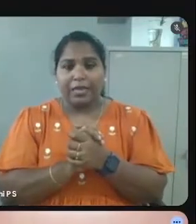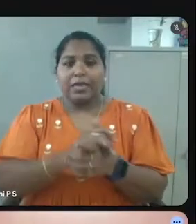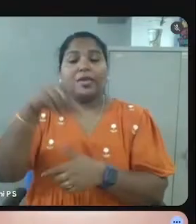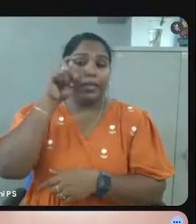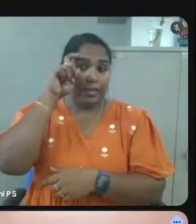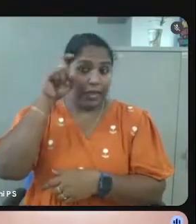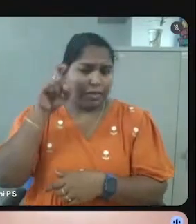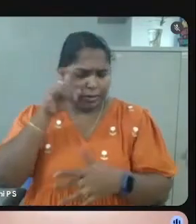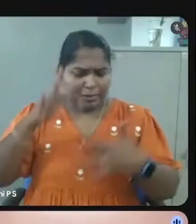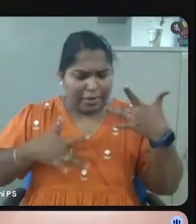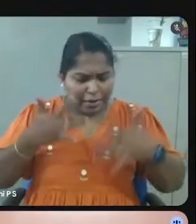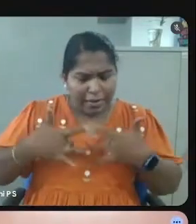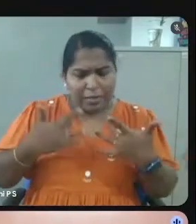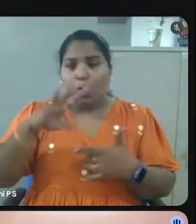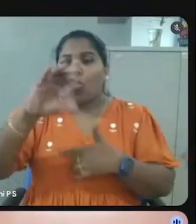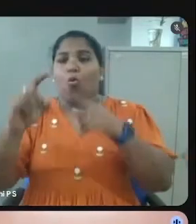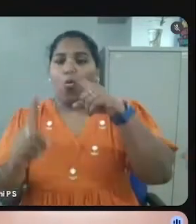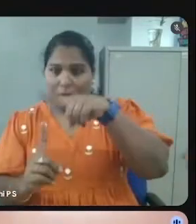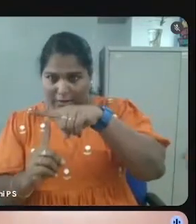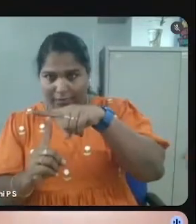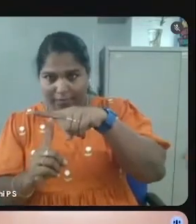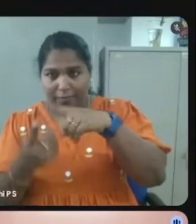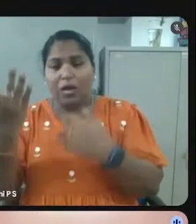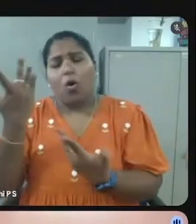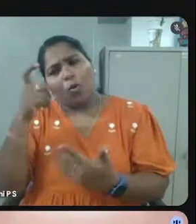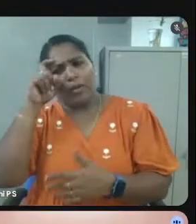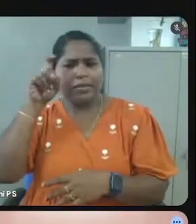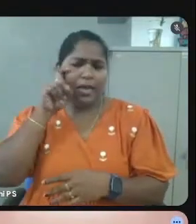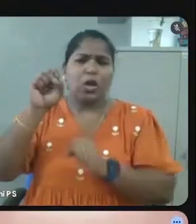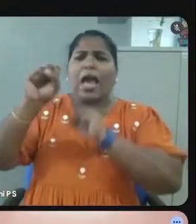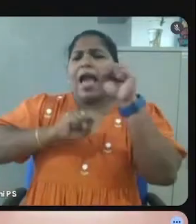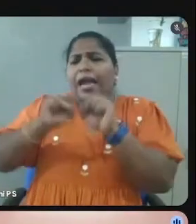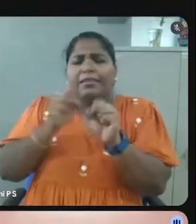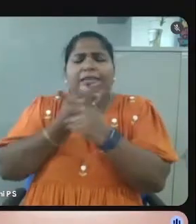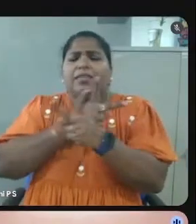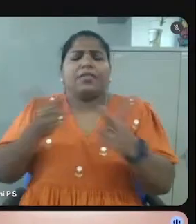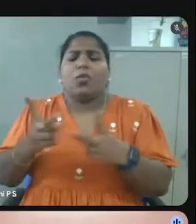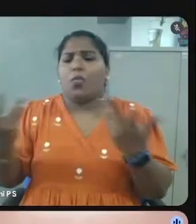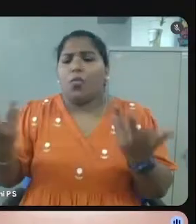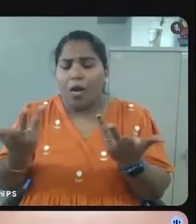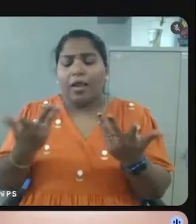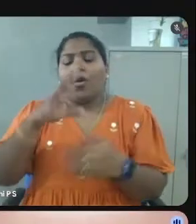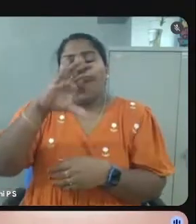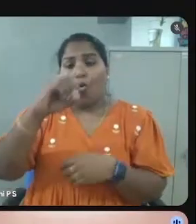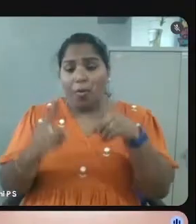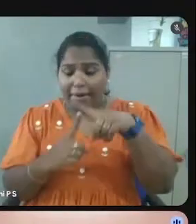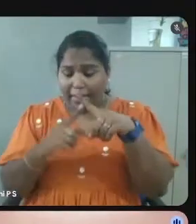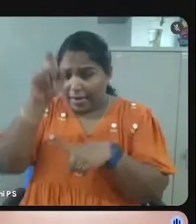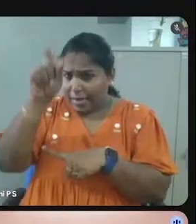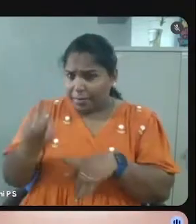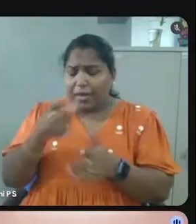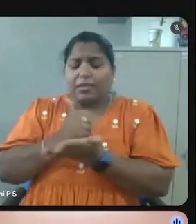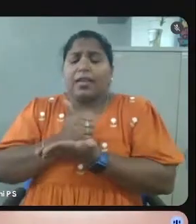തെറപ്പി. സെക്ഷുവാലിറ്റി ഓർ സെക്ഷുവൽ ആക്ടിവിറ്റി എന്തൊക്കെയാണ്, അതിനോട് ഈ ഓക്യുപേഷണൽ തെറപ്പിസ്റ്റ് എന്തൊക്കെയാണ്